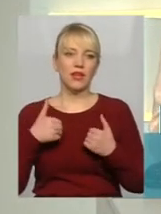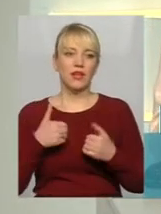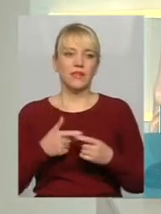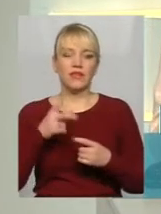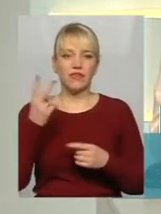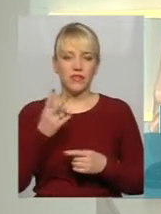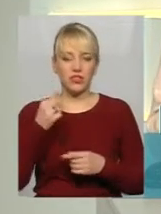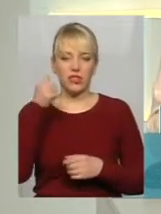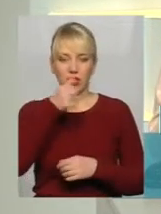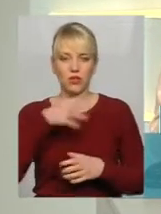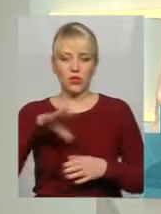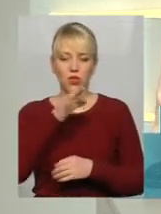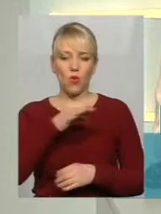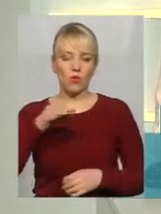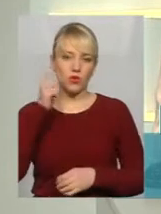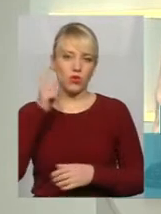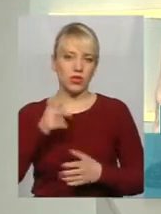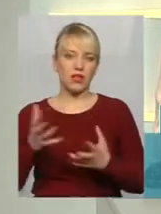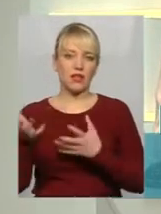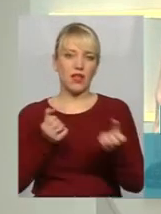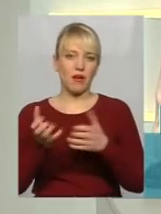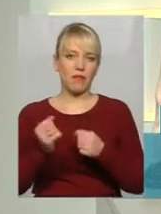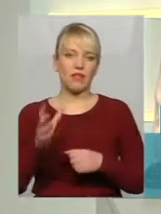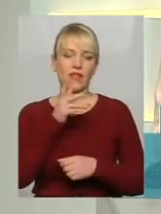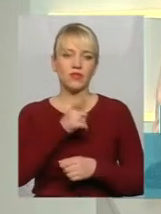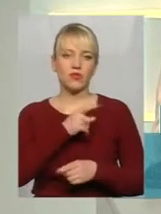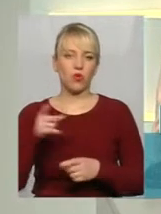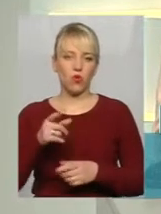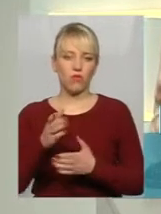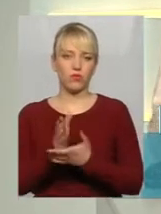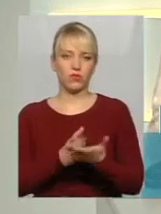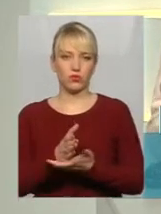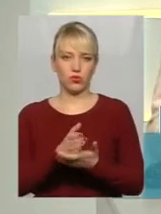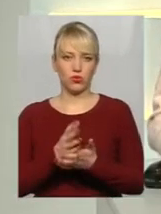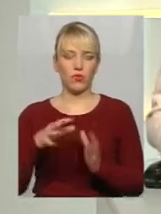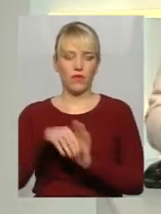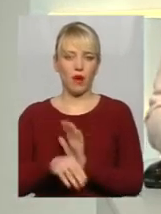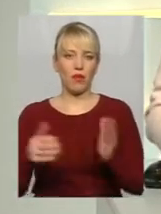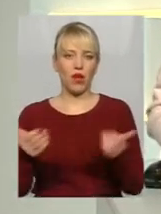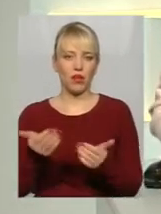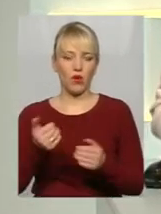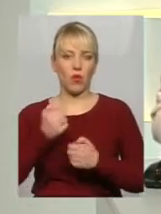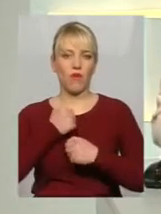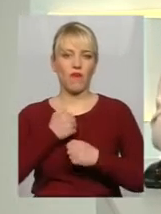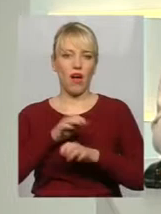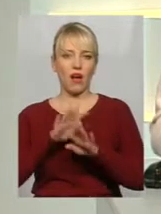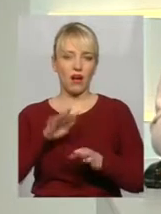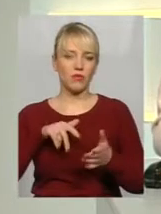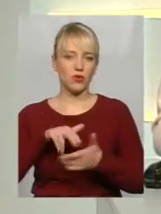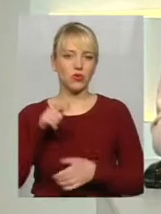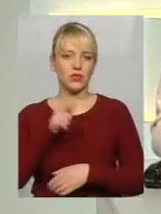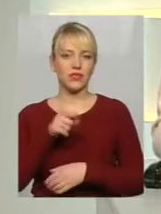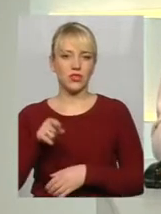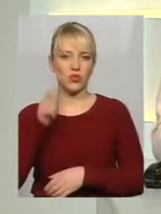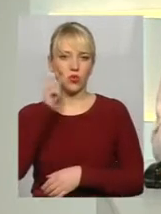усіх областях України проводиться набір на строкову військову службу, в рамках якої в армії йдуть служити тисячі